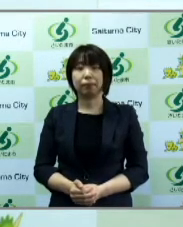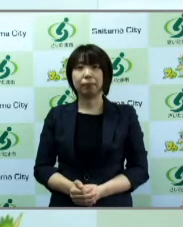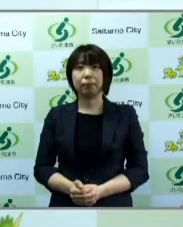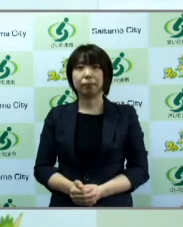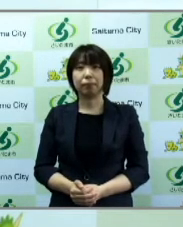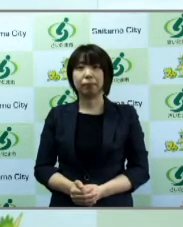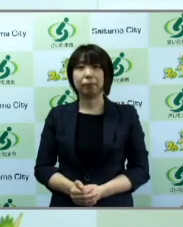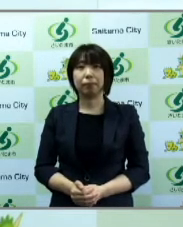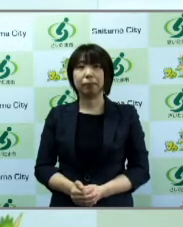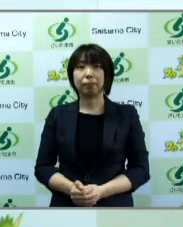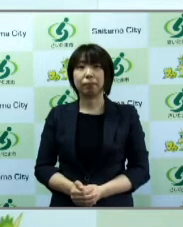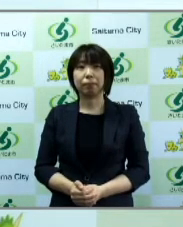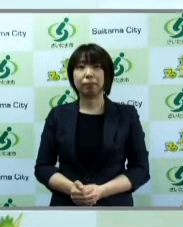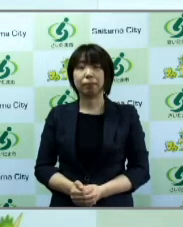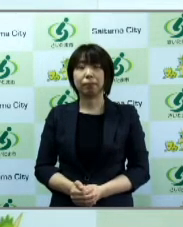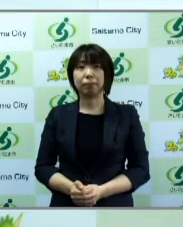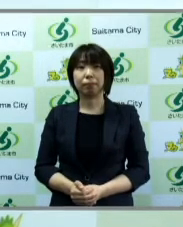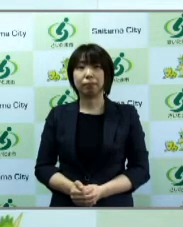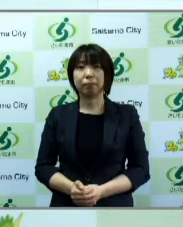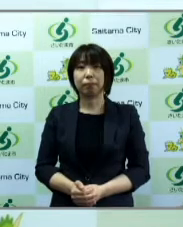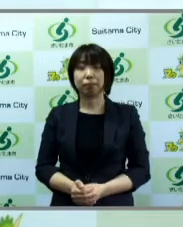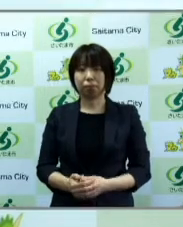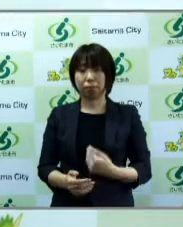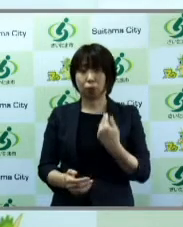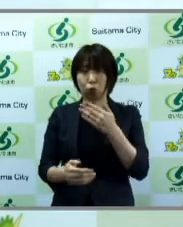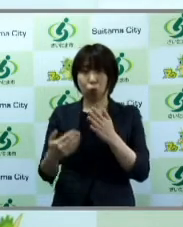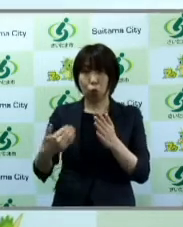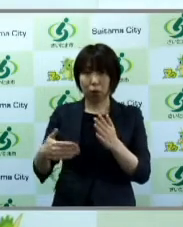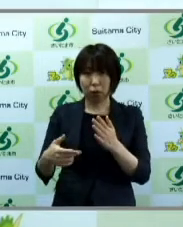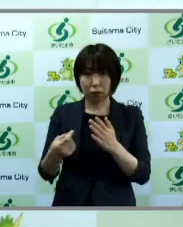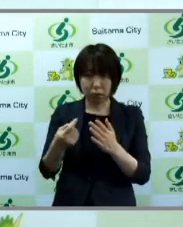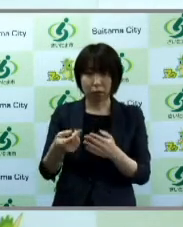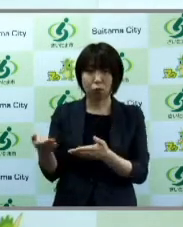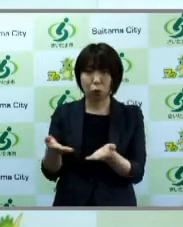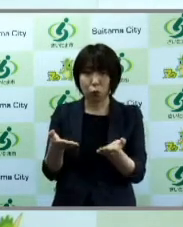大月さんまだ質問してないよね。どうぞ。